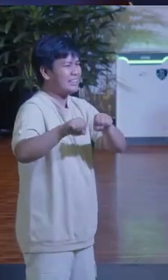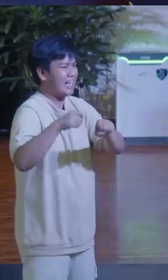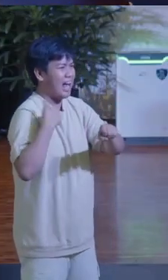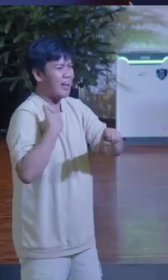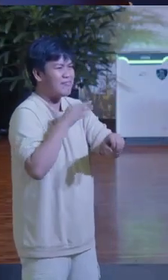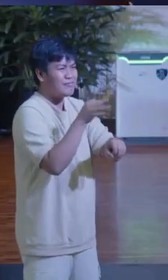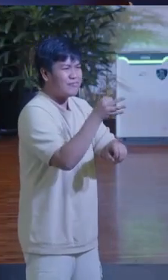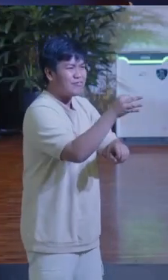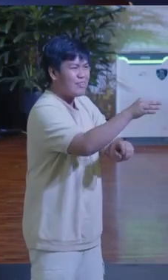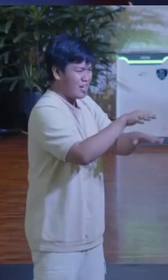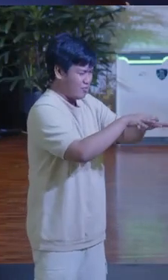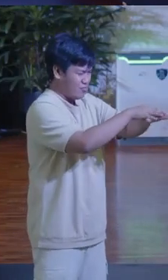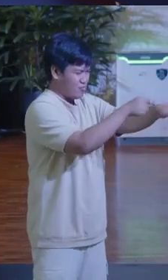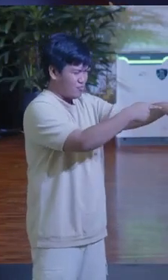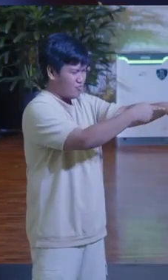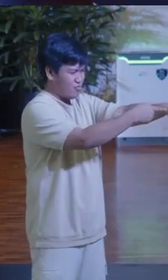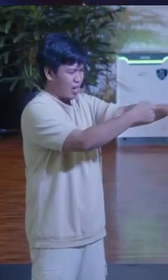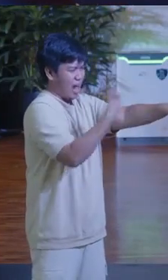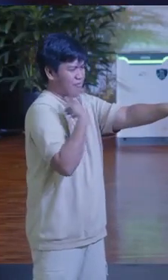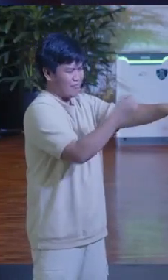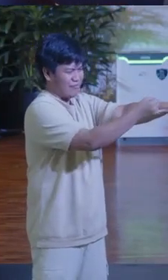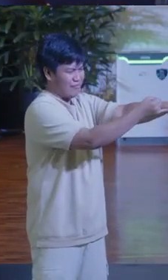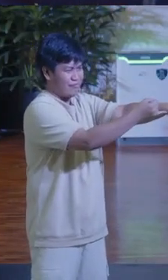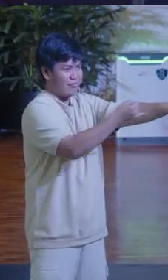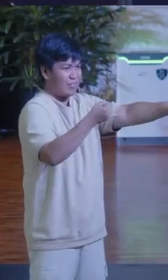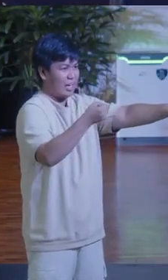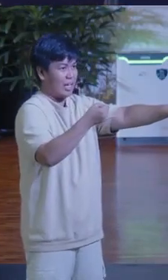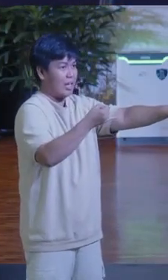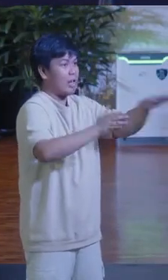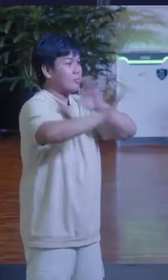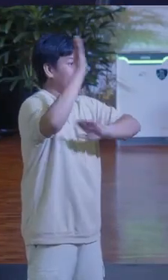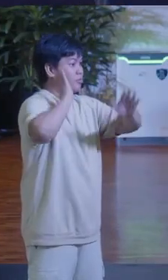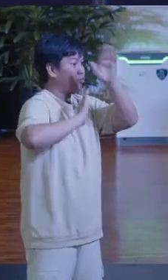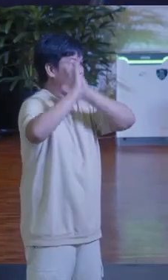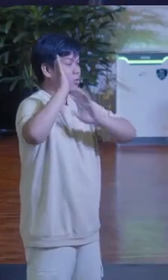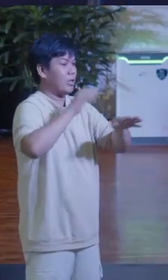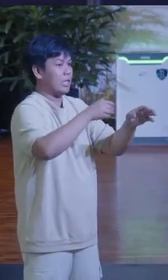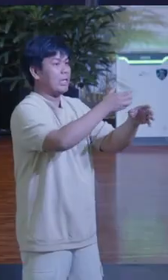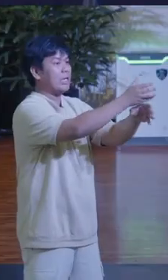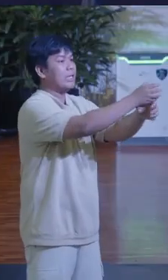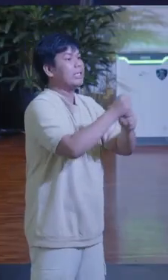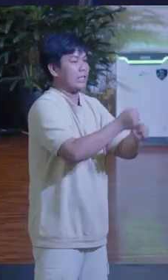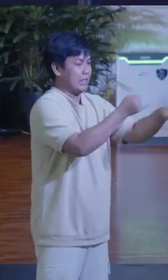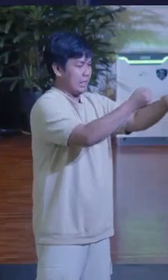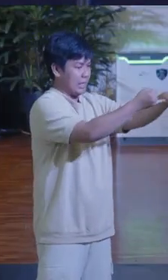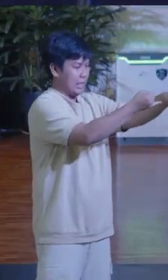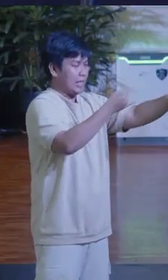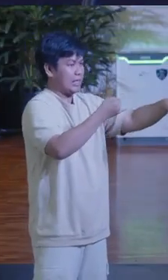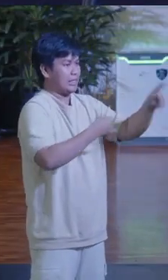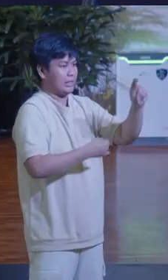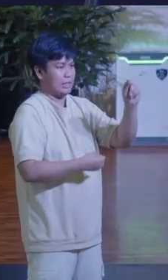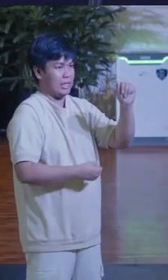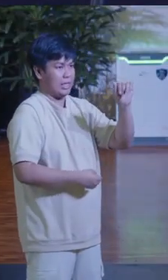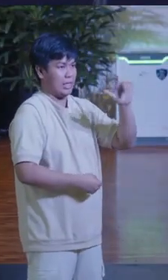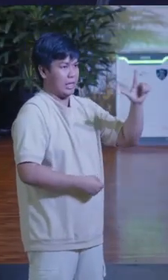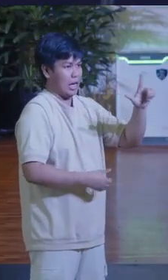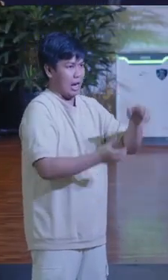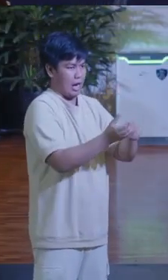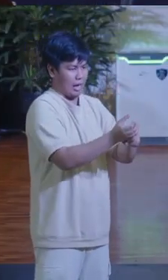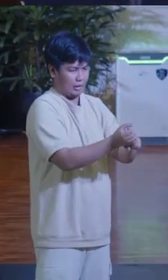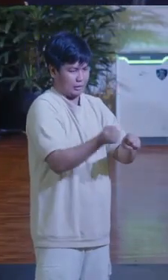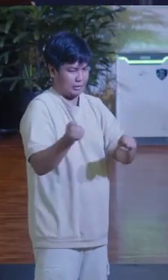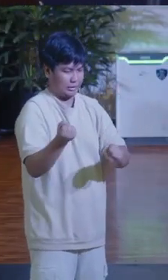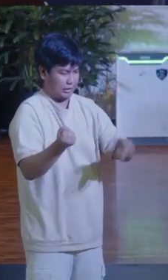buntot siya, di ba? Noon, ang hinuhuli nila yan, tapos kukunin nila yung buntot. Meron po siyang ganong